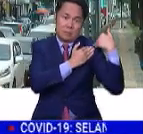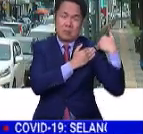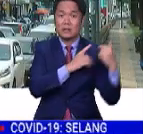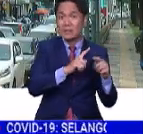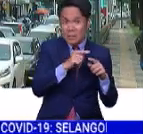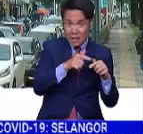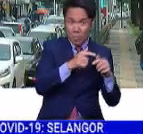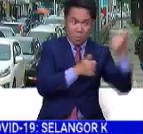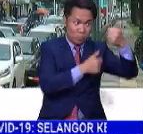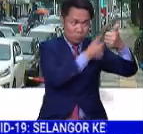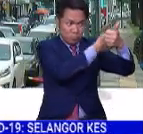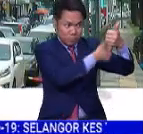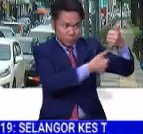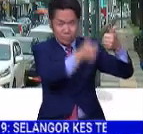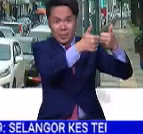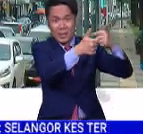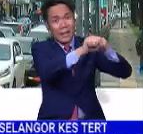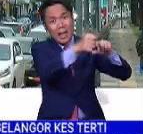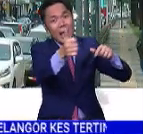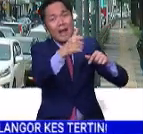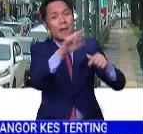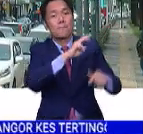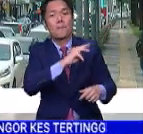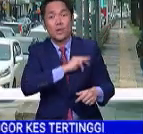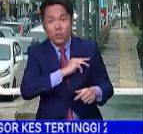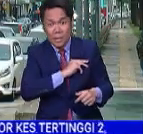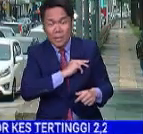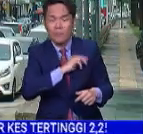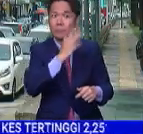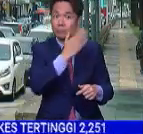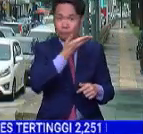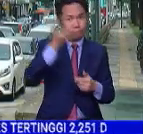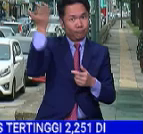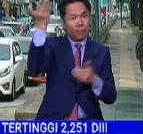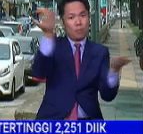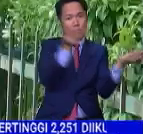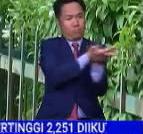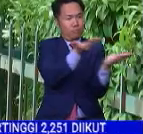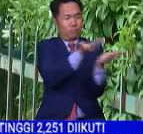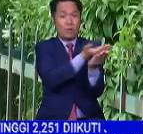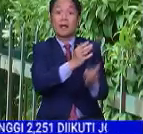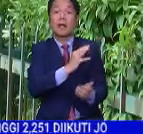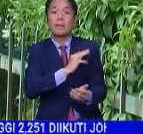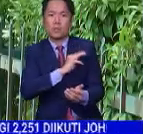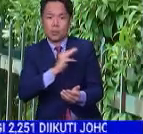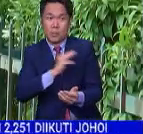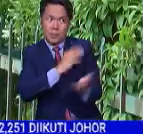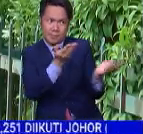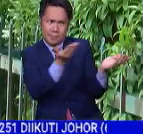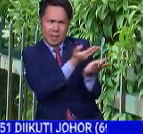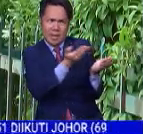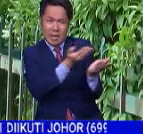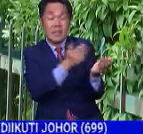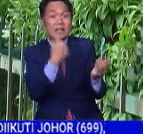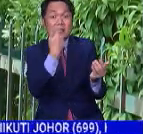itu perlu dipindahkan atau tidak terserah kepada perbincangan antara kedua-dua kementerian berkenaan.